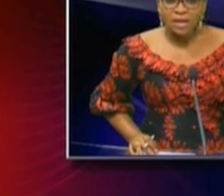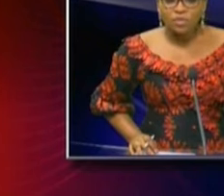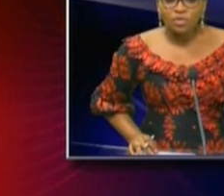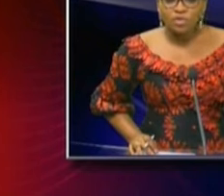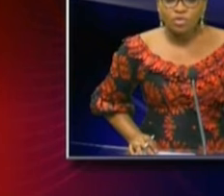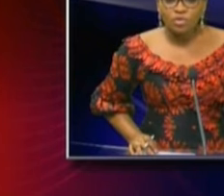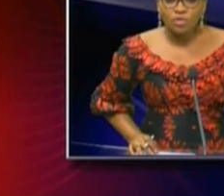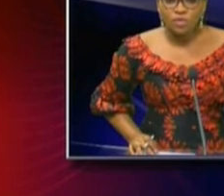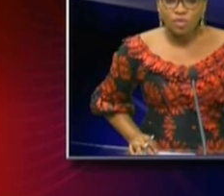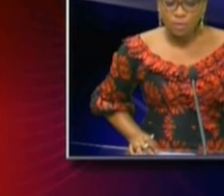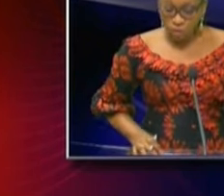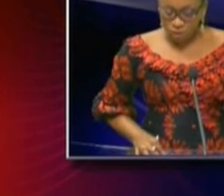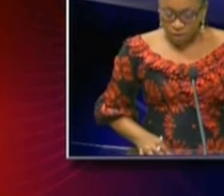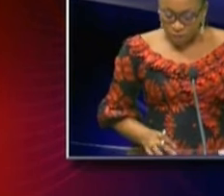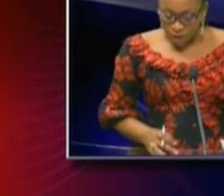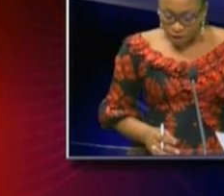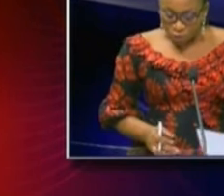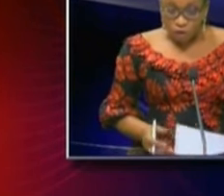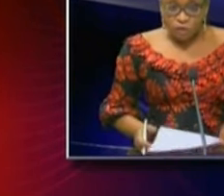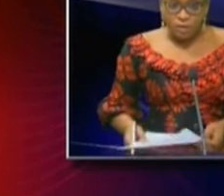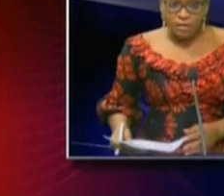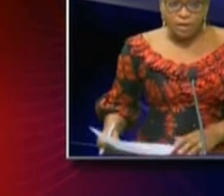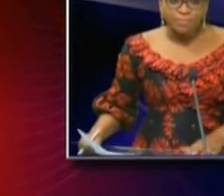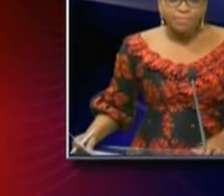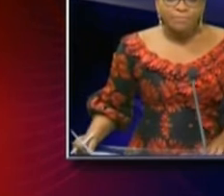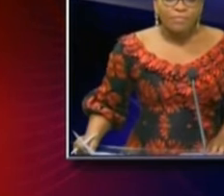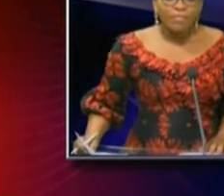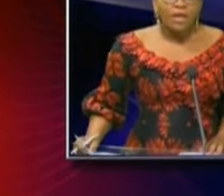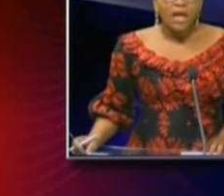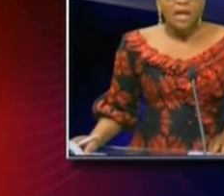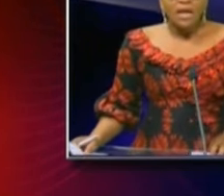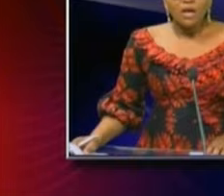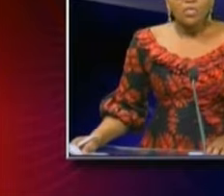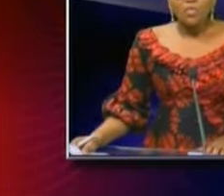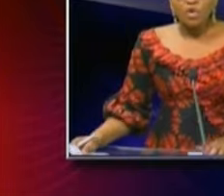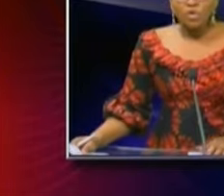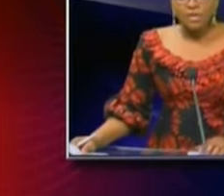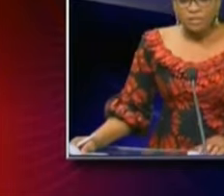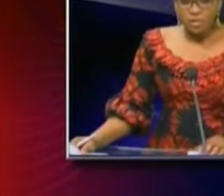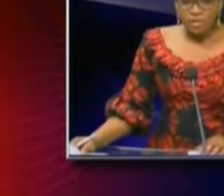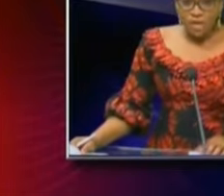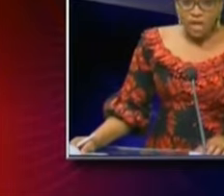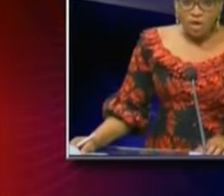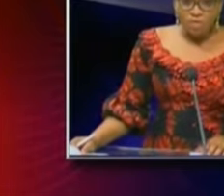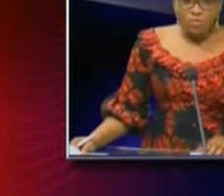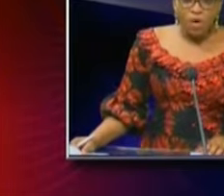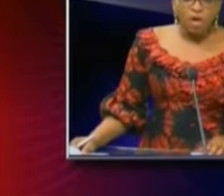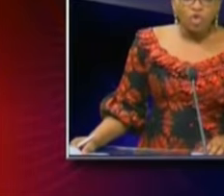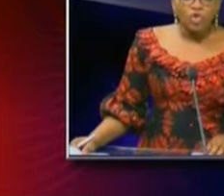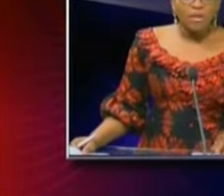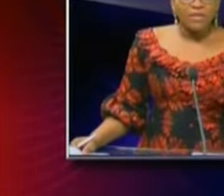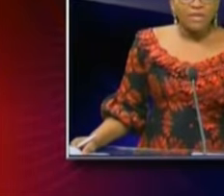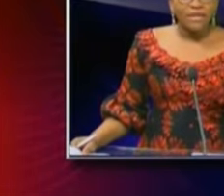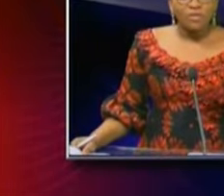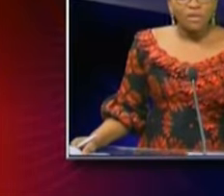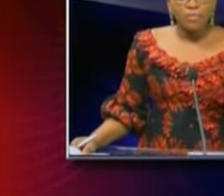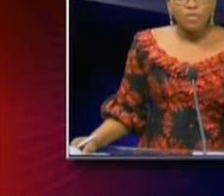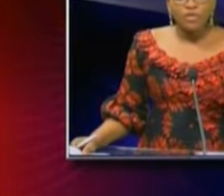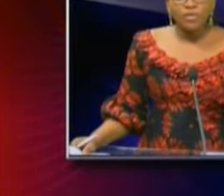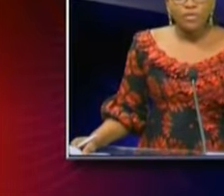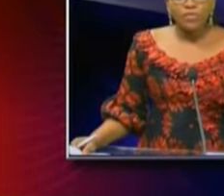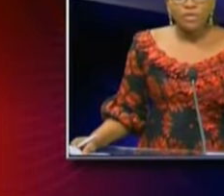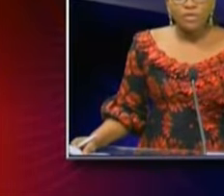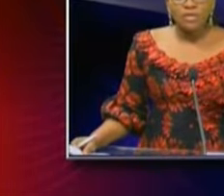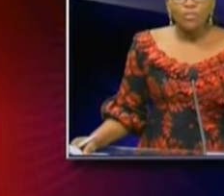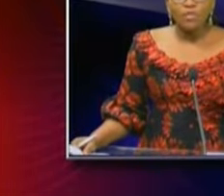Les résolutions seront présentées au chef de l'État. La Cour constitutionnelle renvoie en 2024 les